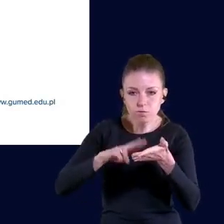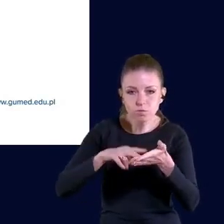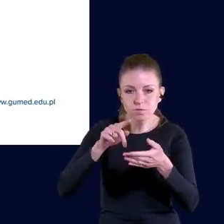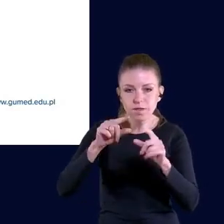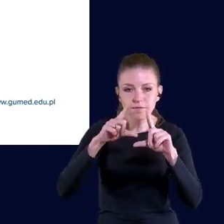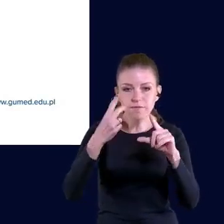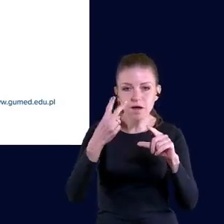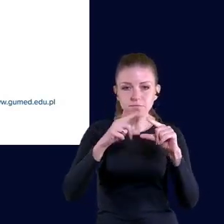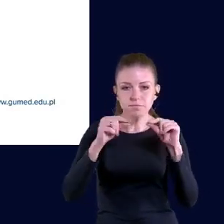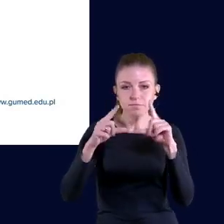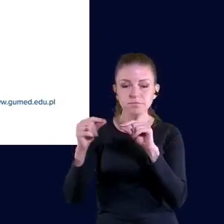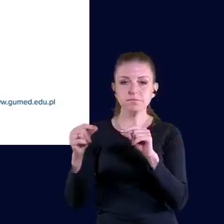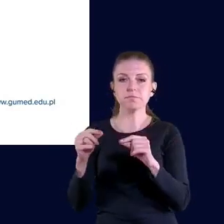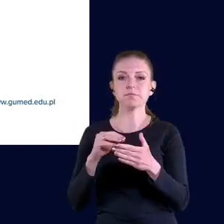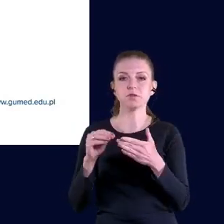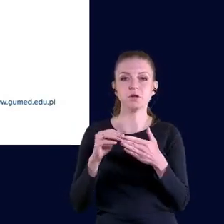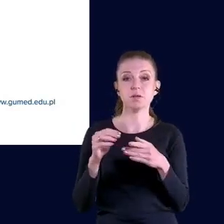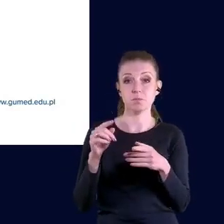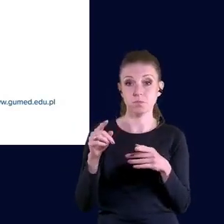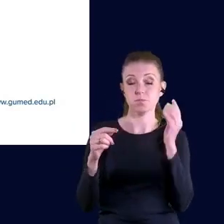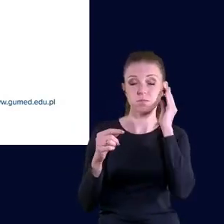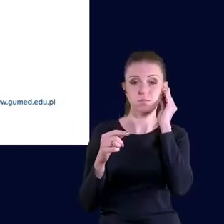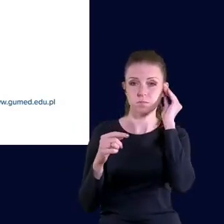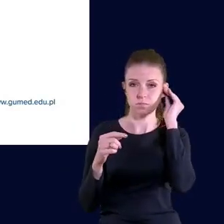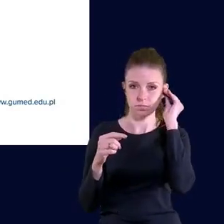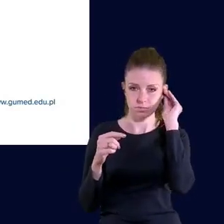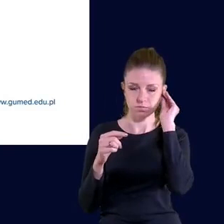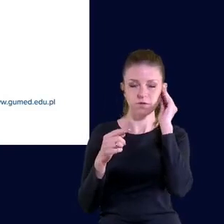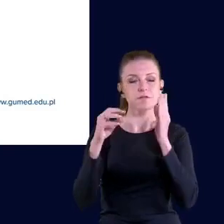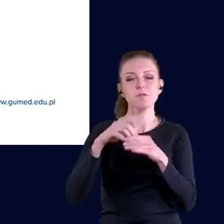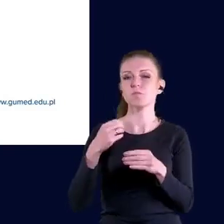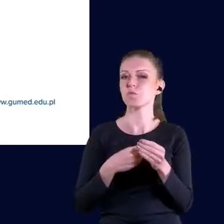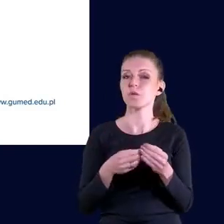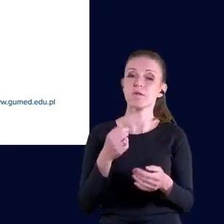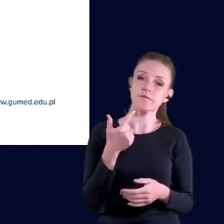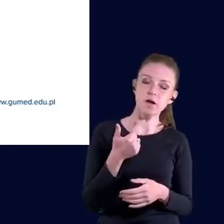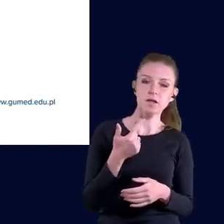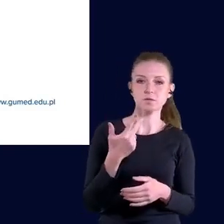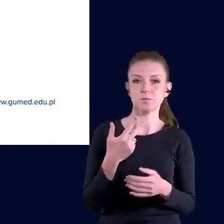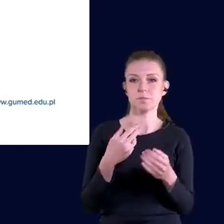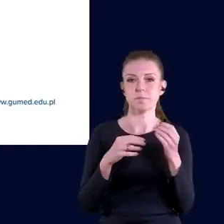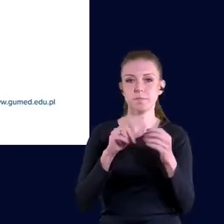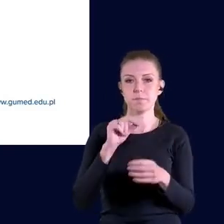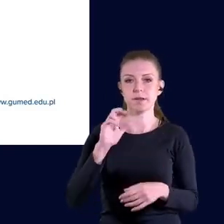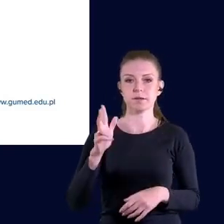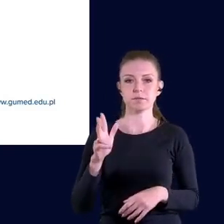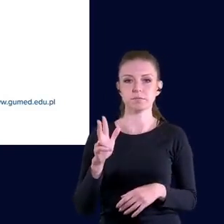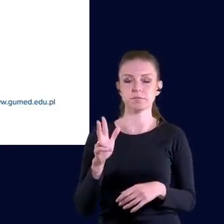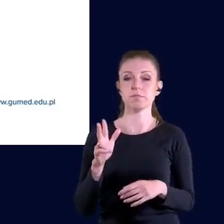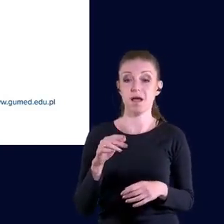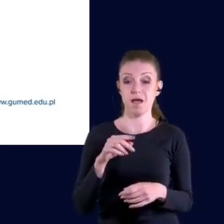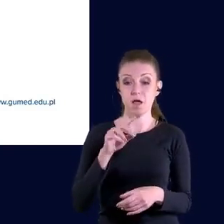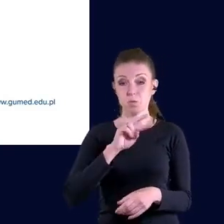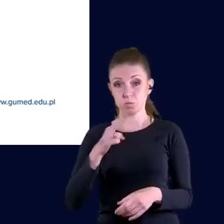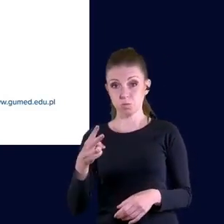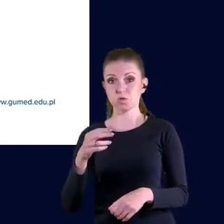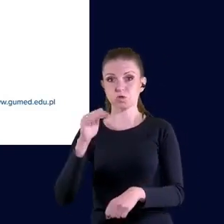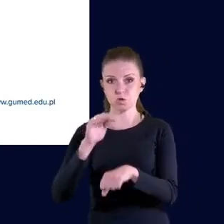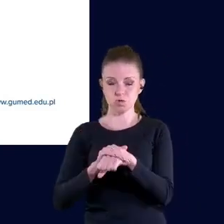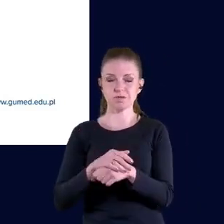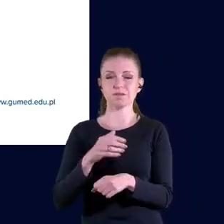rekord jest uzupełniona przynajmniej dwa pliki PDF i drugi plik zgodny ze